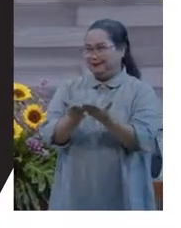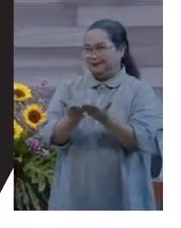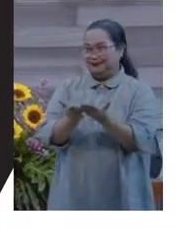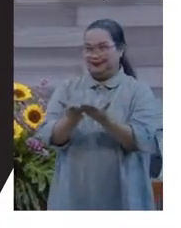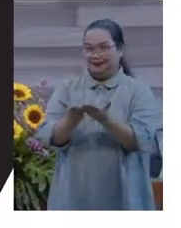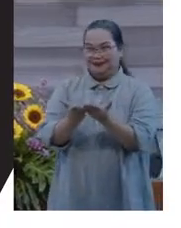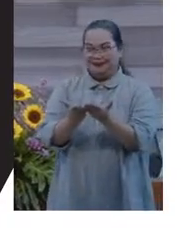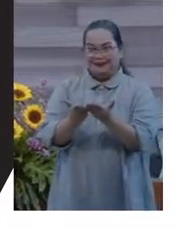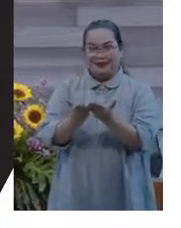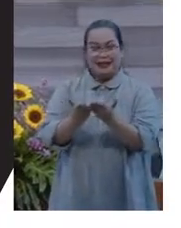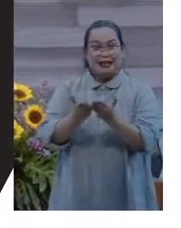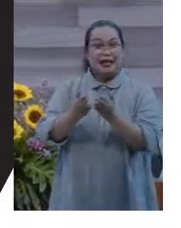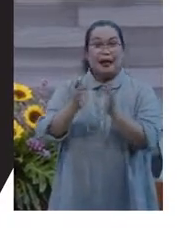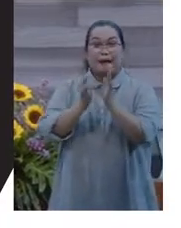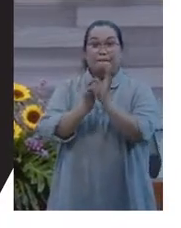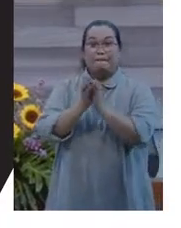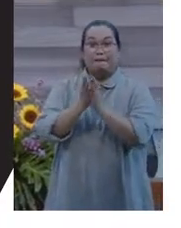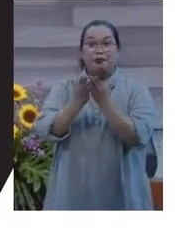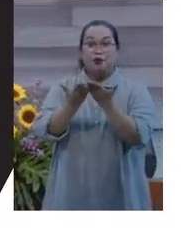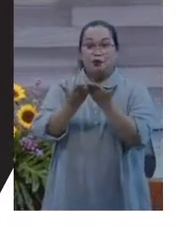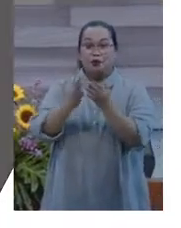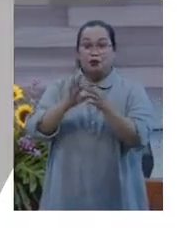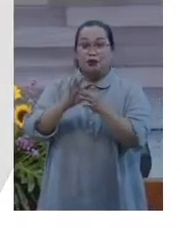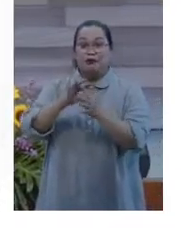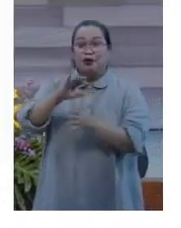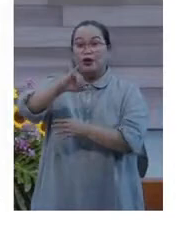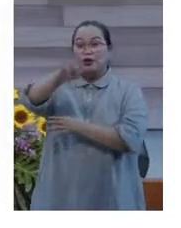sa aklat ni Jude.